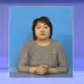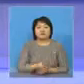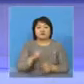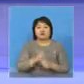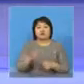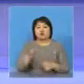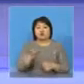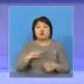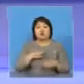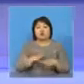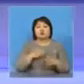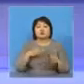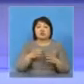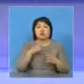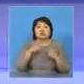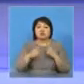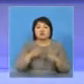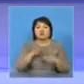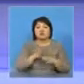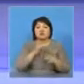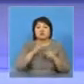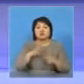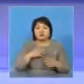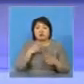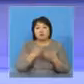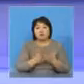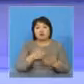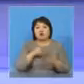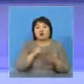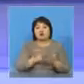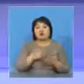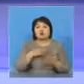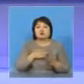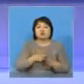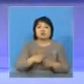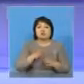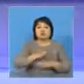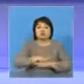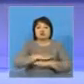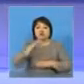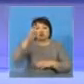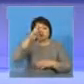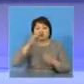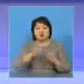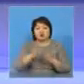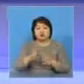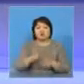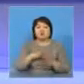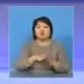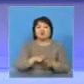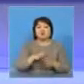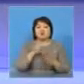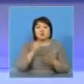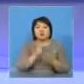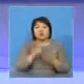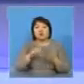В Акимате области прошло аппаратное совещание. В ходе заседания были рассмотрены вопросы исполнительской дисциплины государственных органов, исполнение